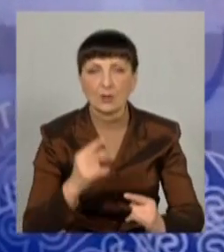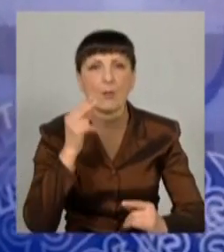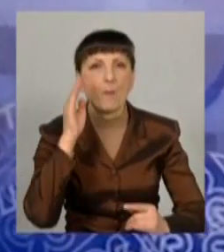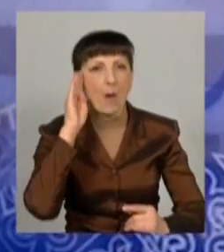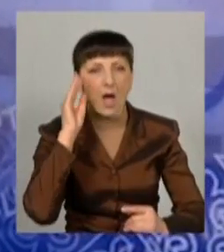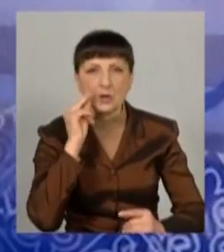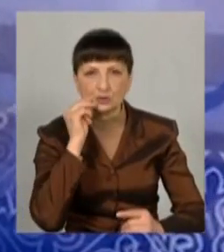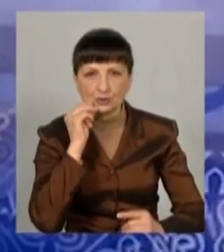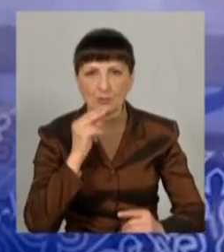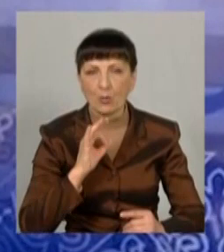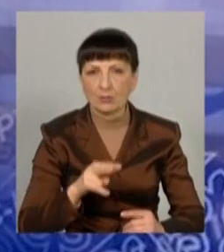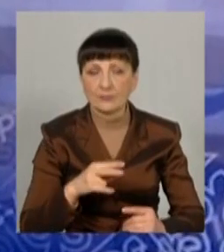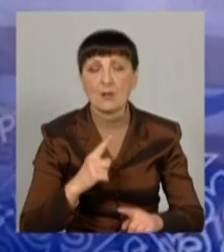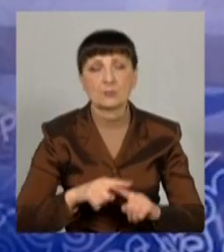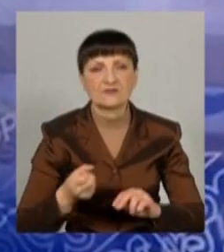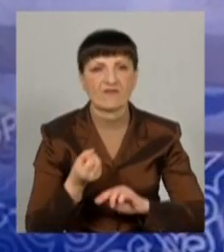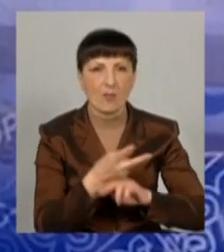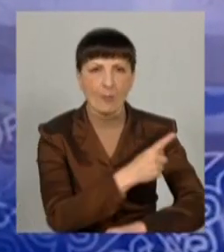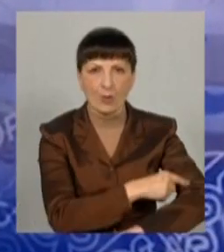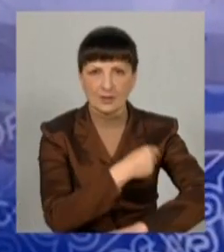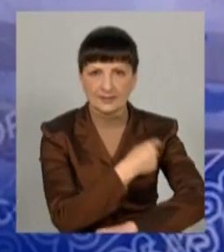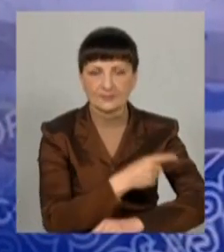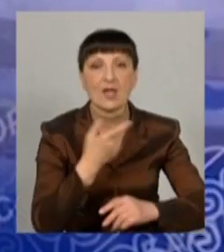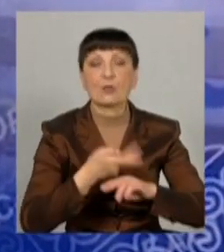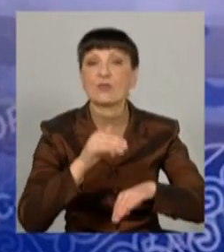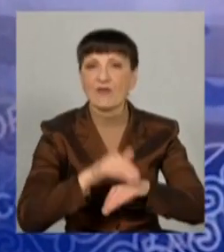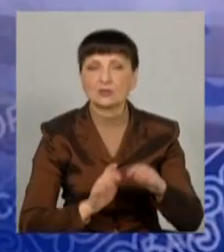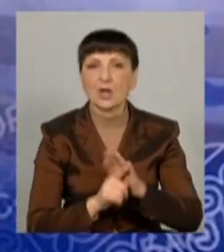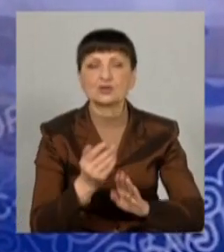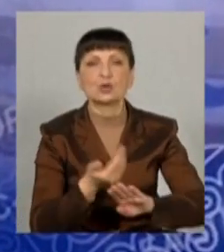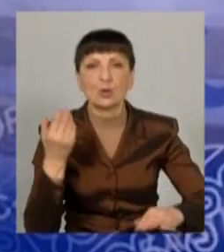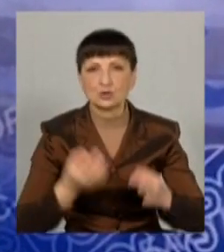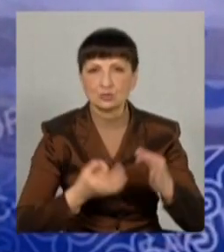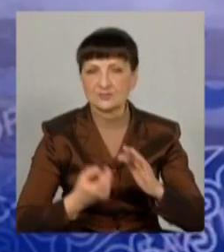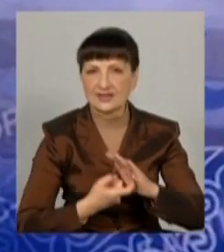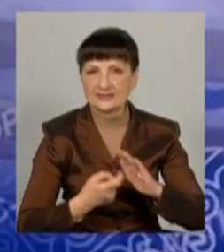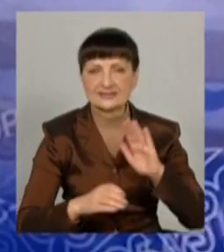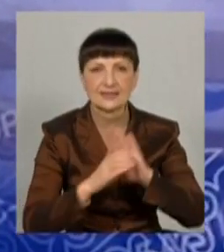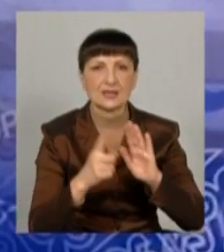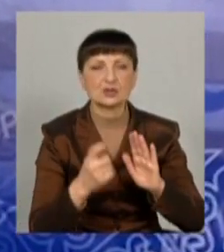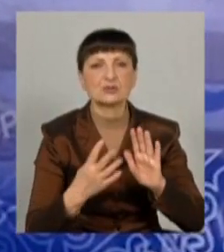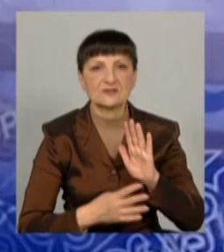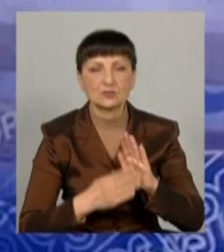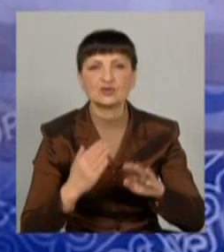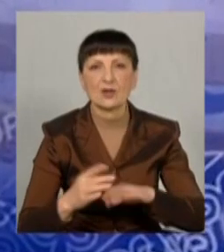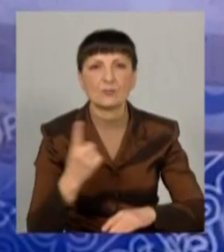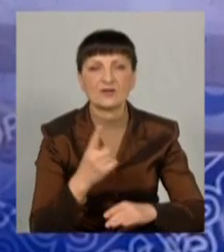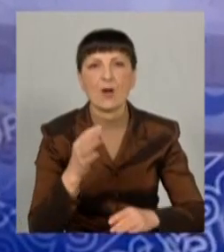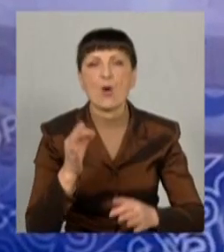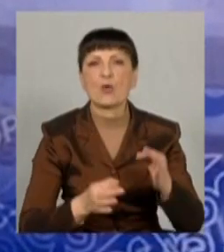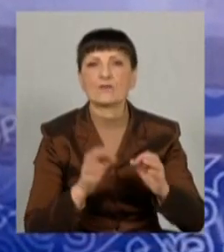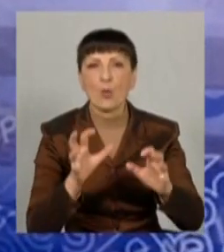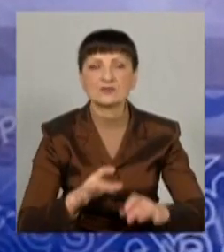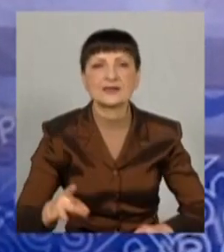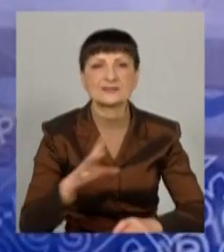пола, который был экстренно госпитализирован. По данному факту начато досудебное расследование по статье 190 части 1 Уголовного кодекса